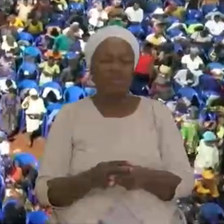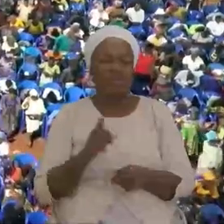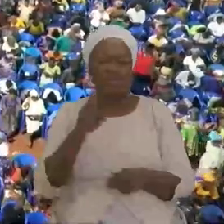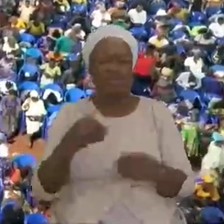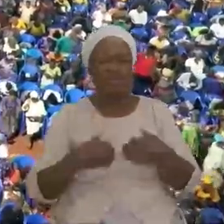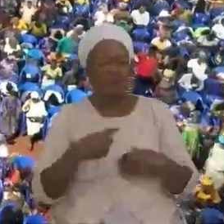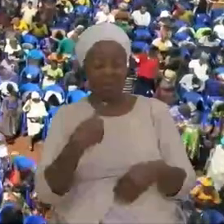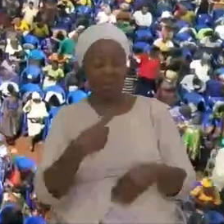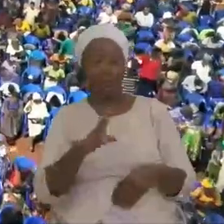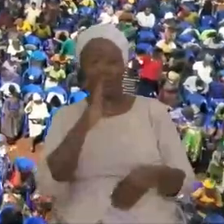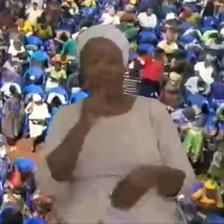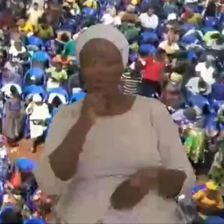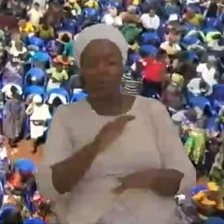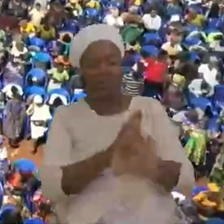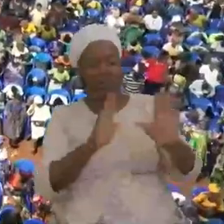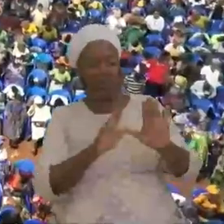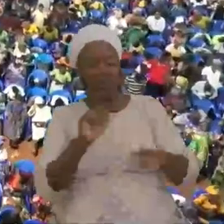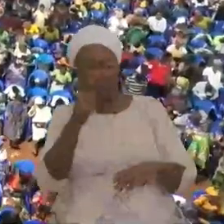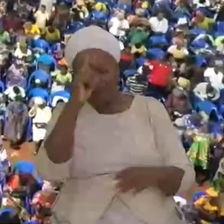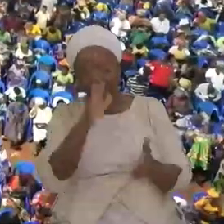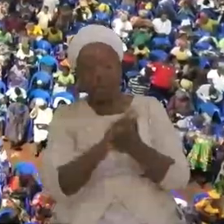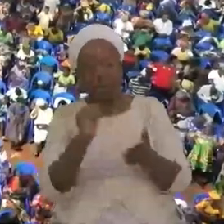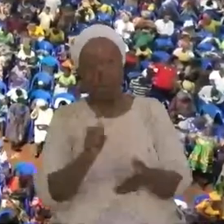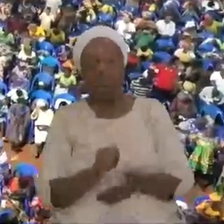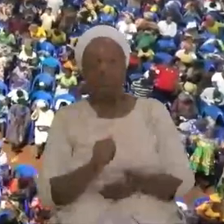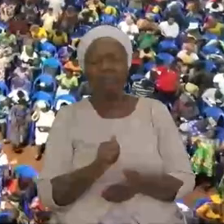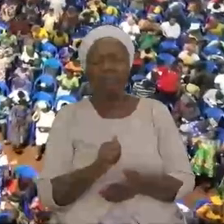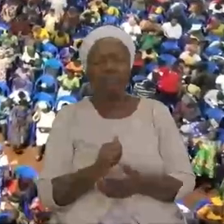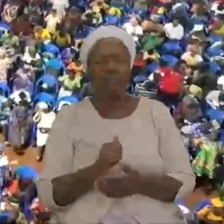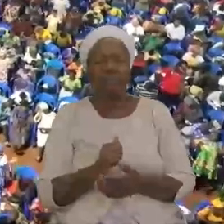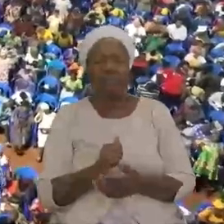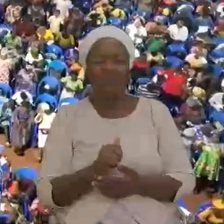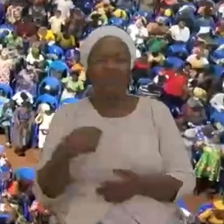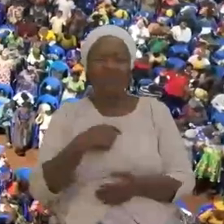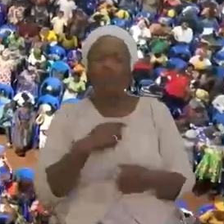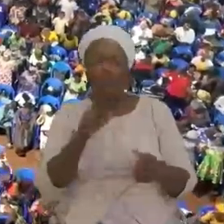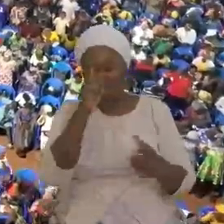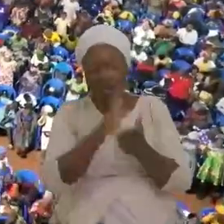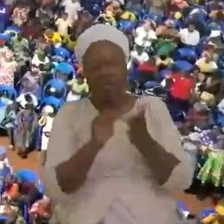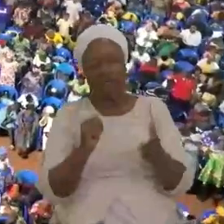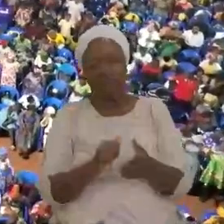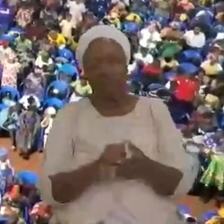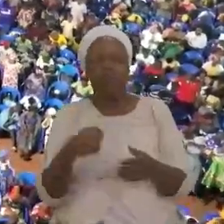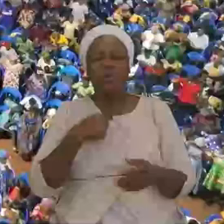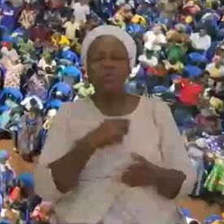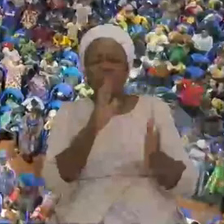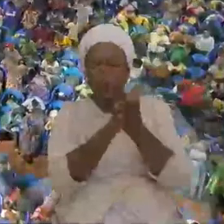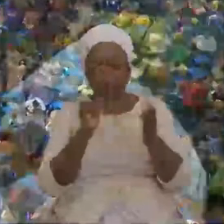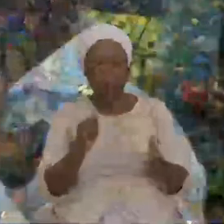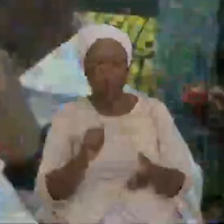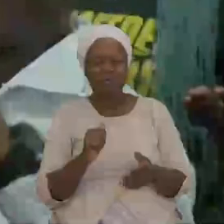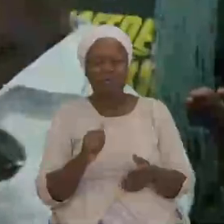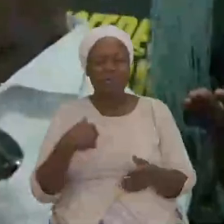Tu as dit, ne crains pas, crois seulement. Nous croyons, nous